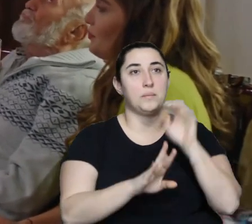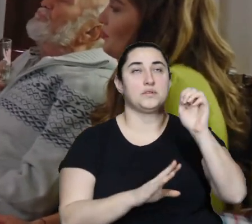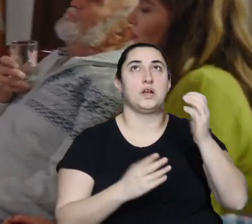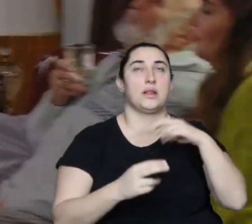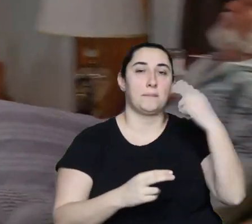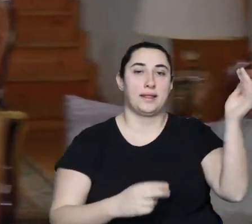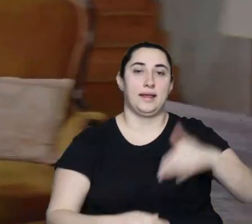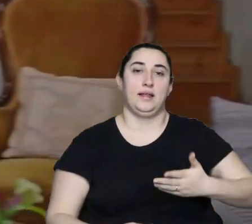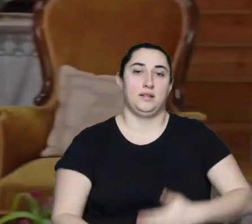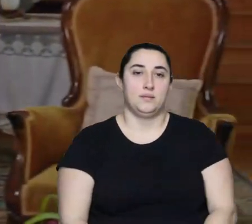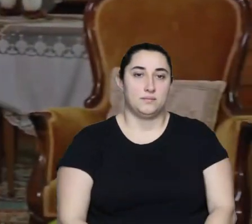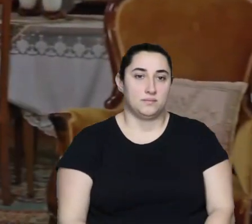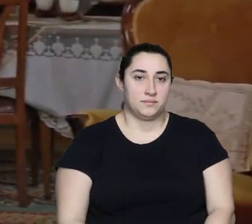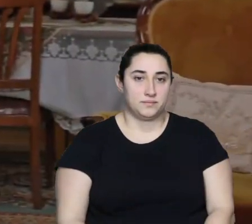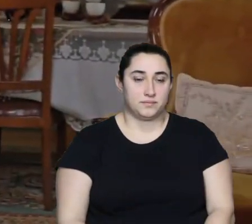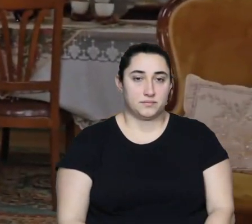çaldı. Ablamlar geldi.